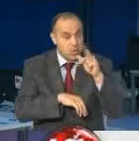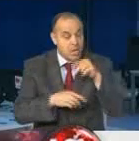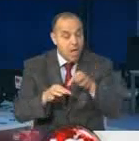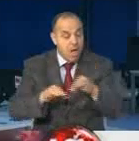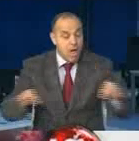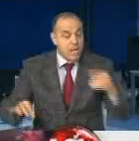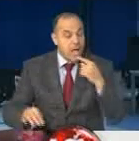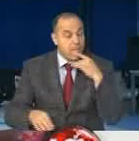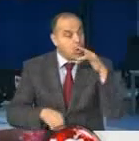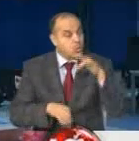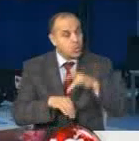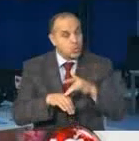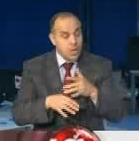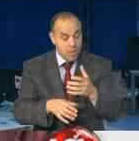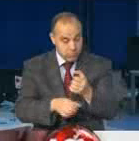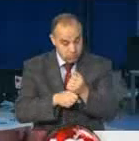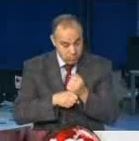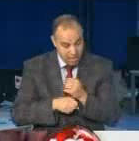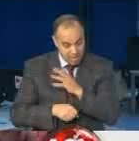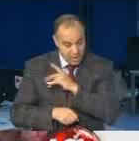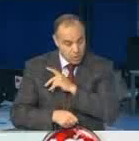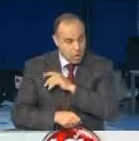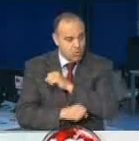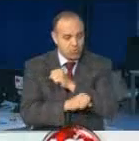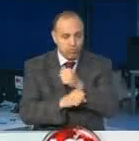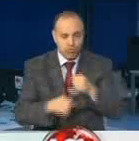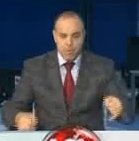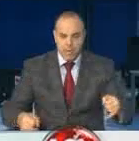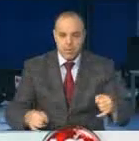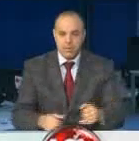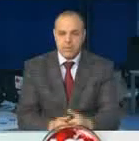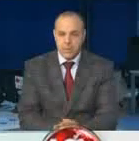أحمر لا تقبل به القيادة الفلسطينية.